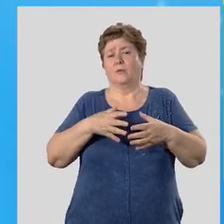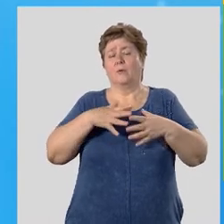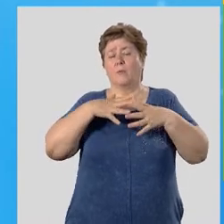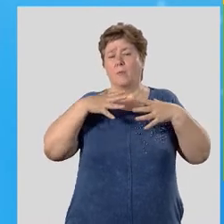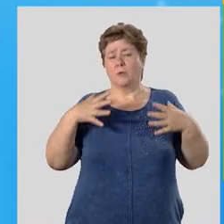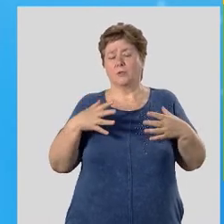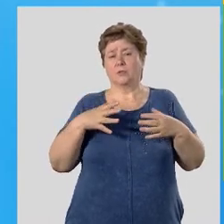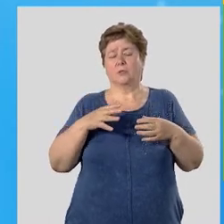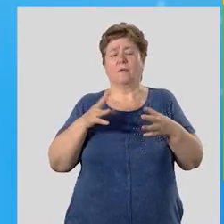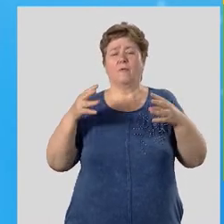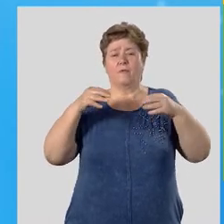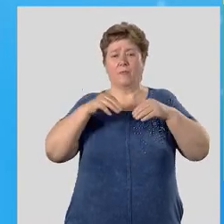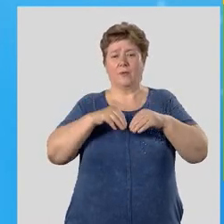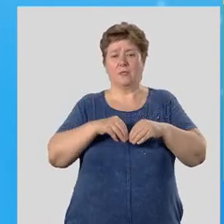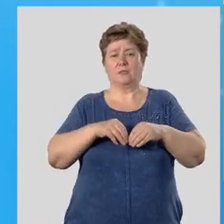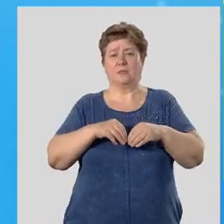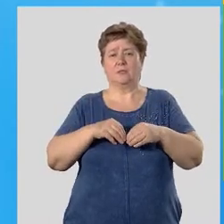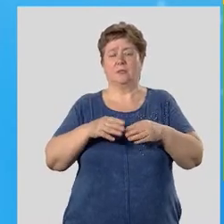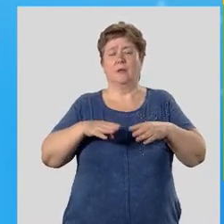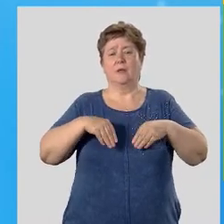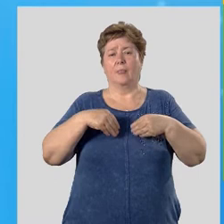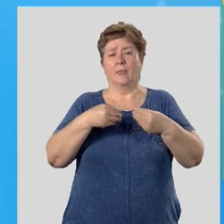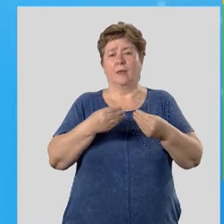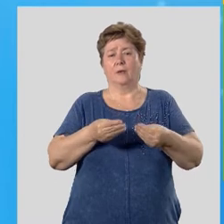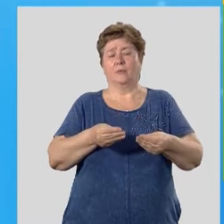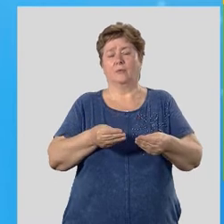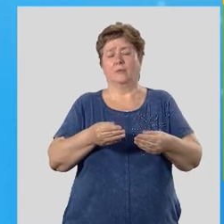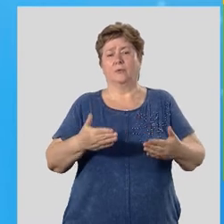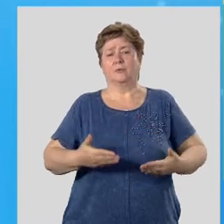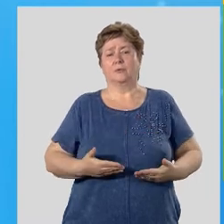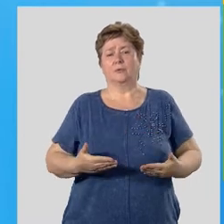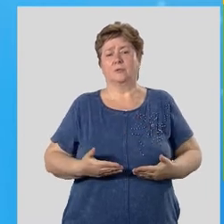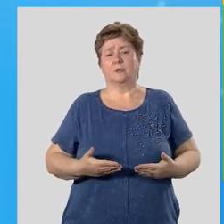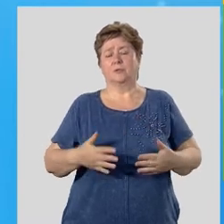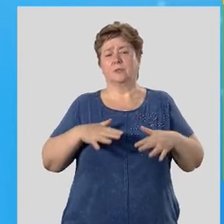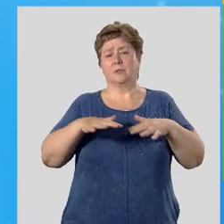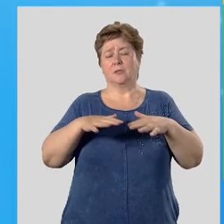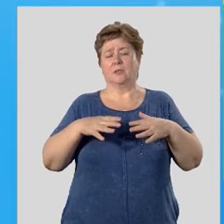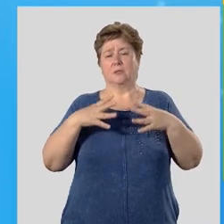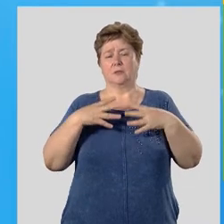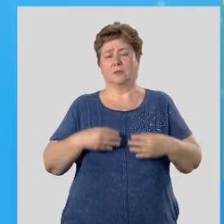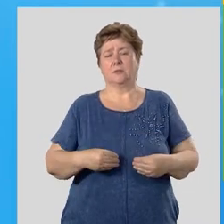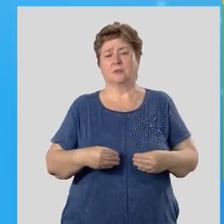огромна. В совокупности они обеспечивают жизнедеятельность организма.